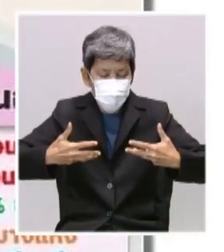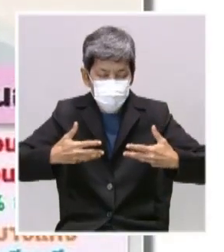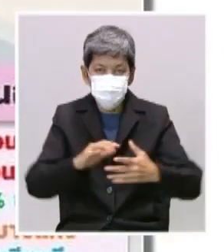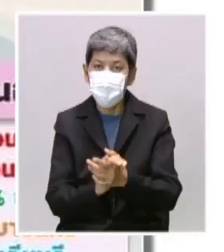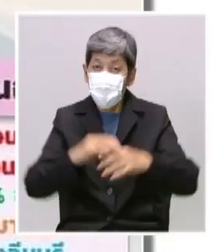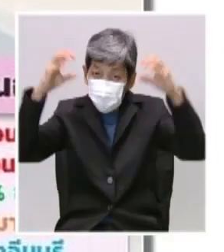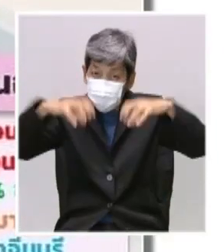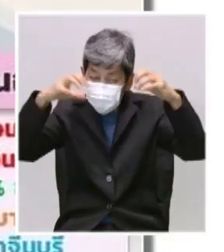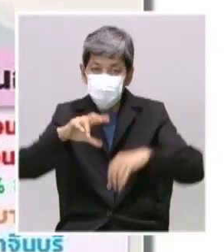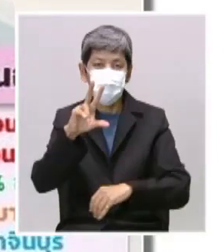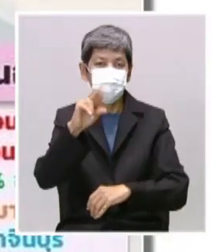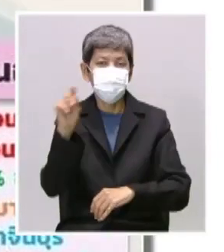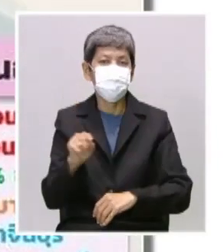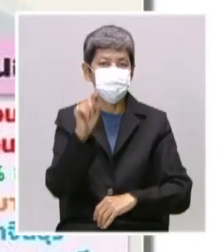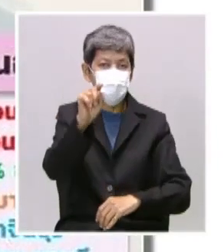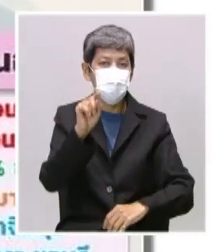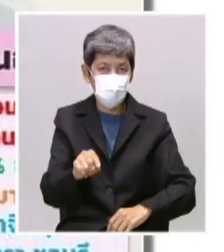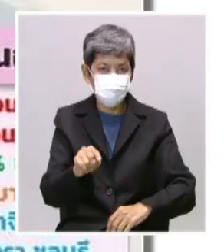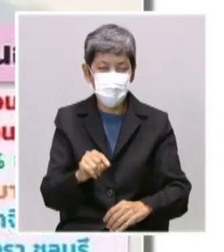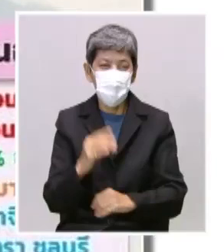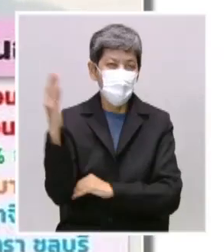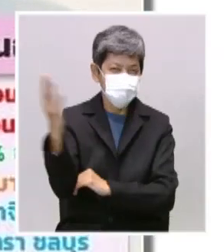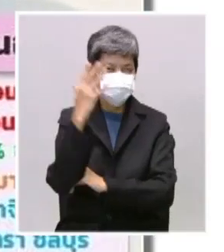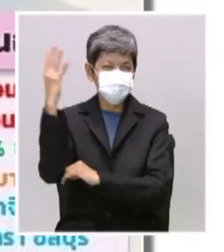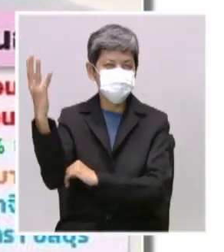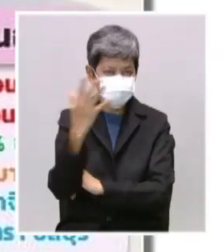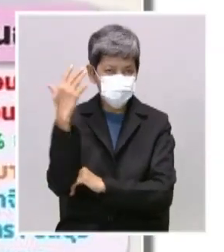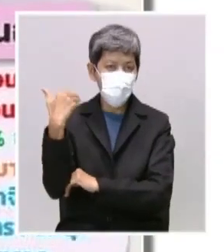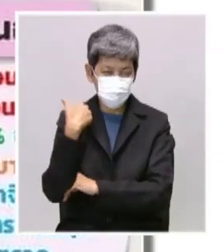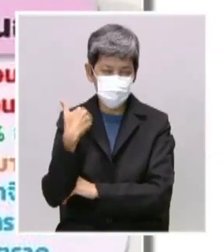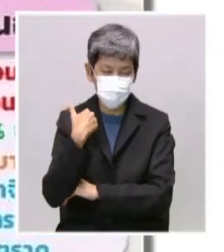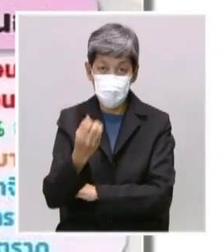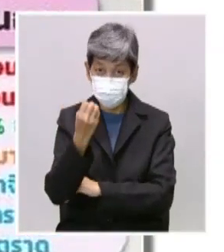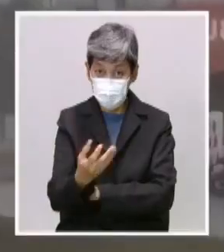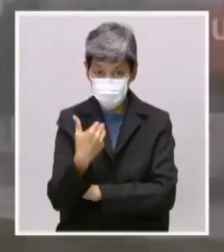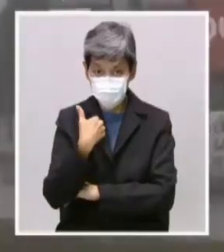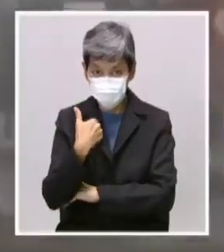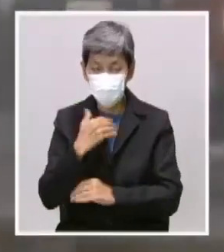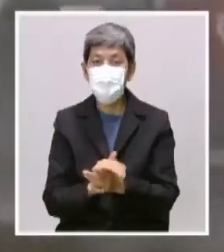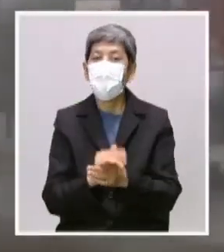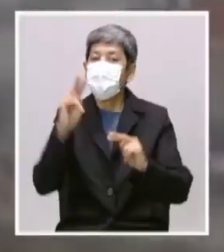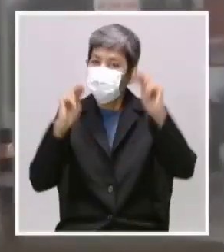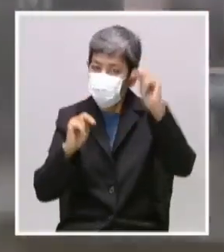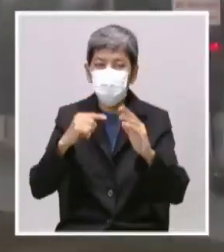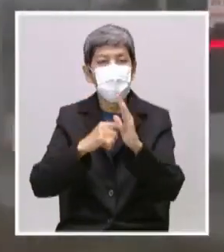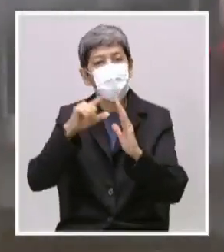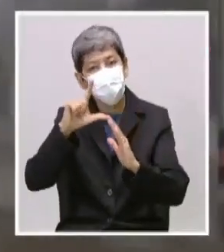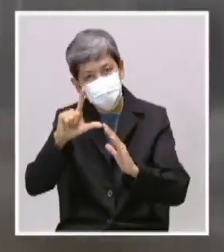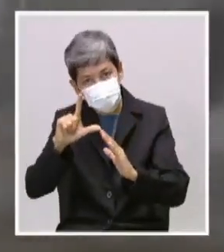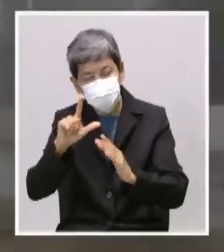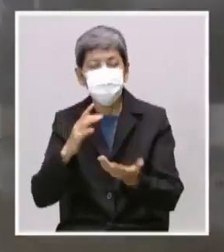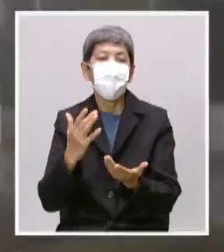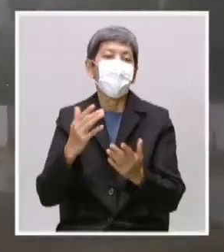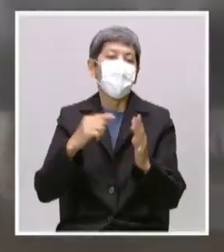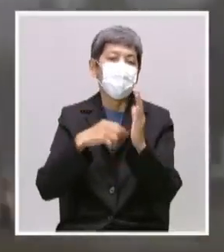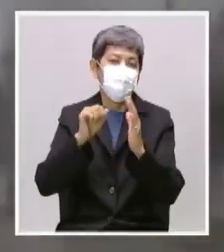นะคะมีฝนร้อยละ30ของพื้นที่ลมกระโชกแรงบางแห่งส่วนมากบริเวณจังหวัดนครสวรรค์ลพบุรีสระ